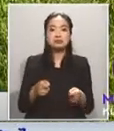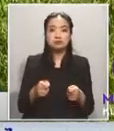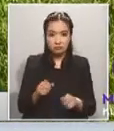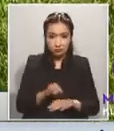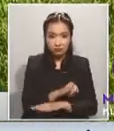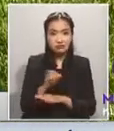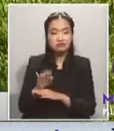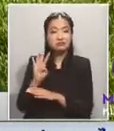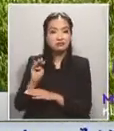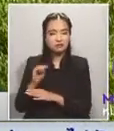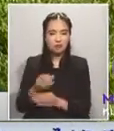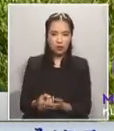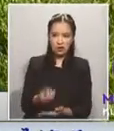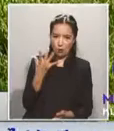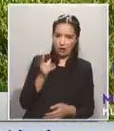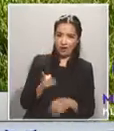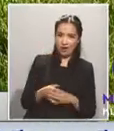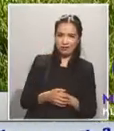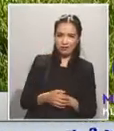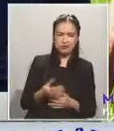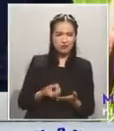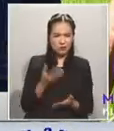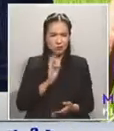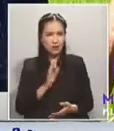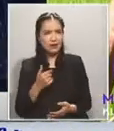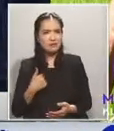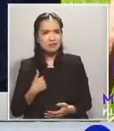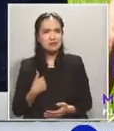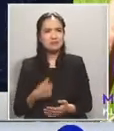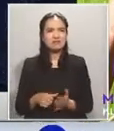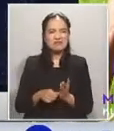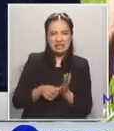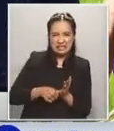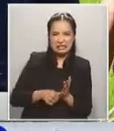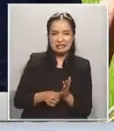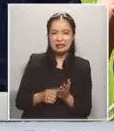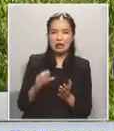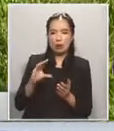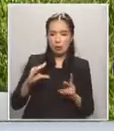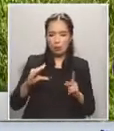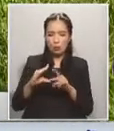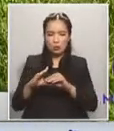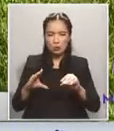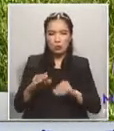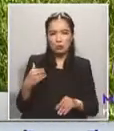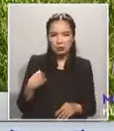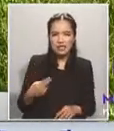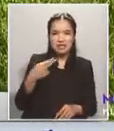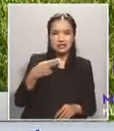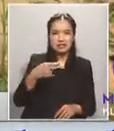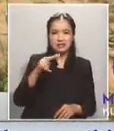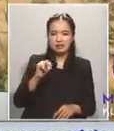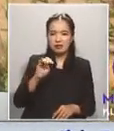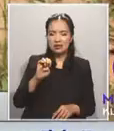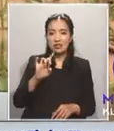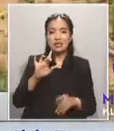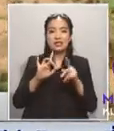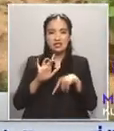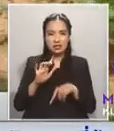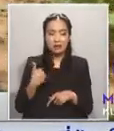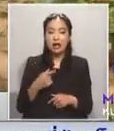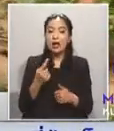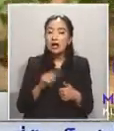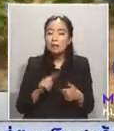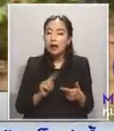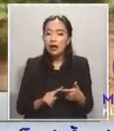อ ค่ะ หุ้ยรวยนะเนี่ย ไม่รวยค่ะมีหนี้ค่ะ เอาเหรอไม่นอกจากทำนาแล้วทำอะไรอีกไหม ปลูกสวนดอก